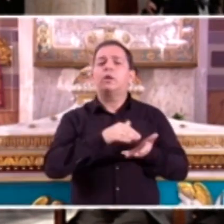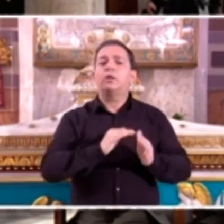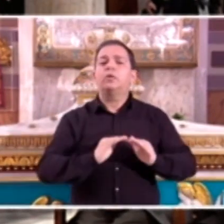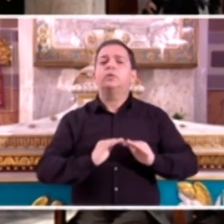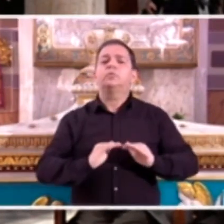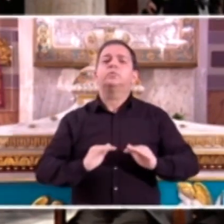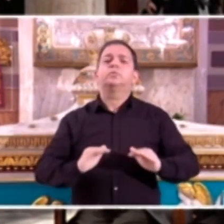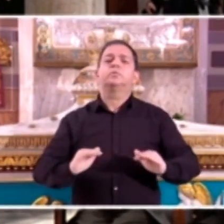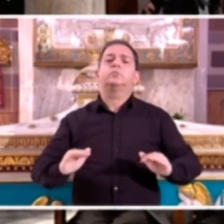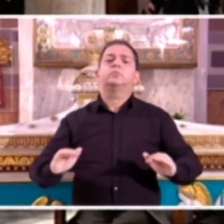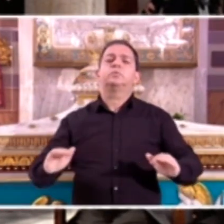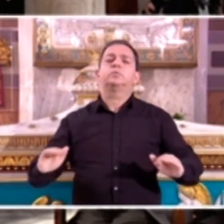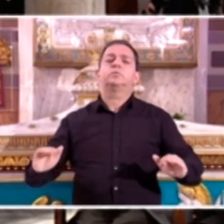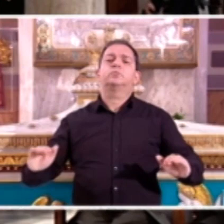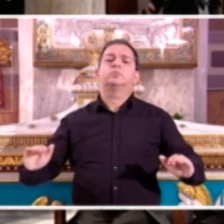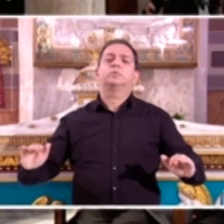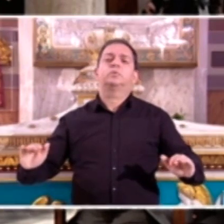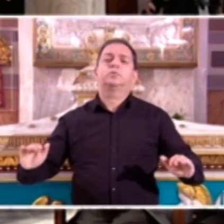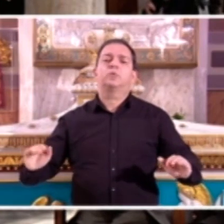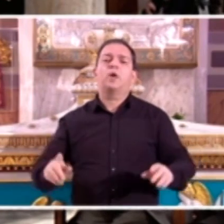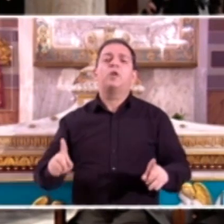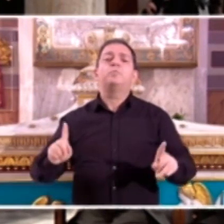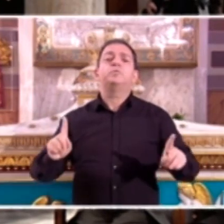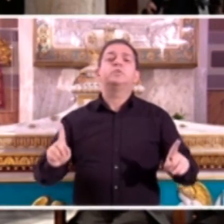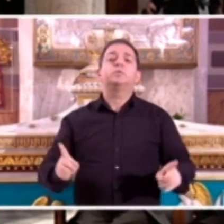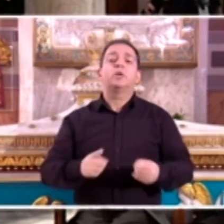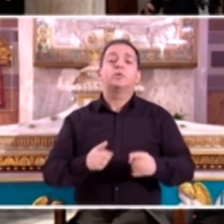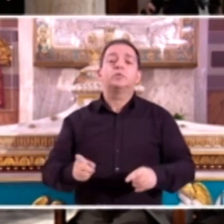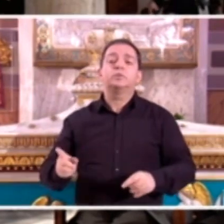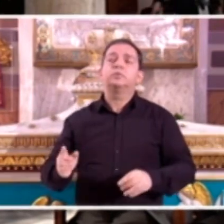ανάγκης, του Κυρίου δεήθομαι.